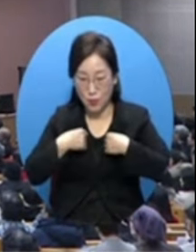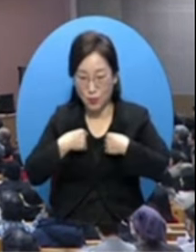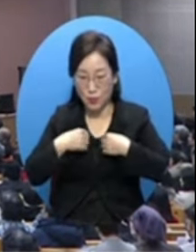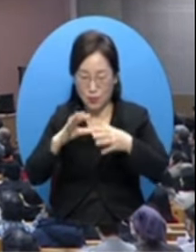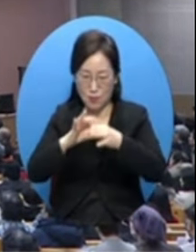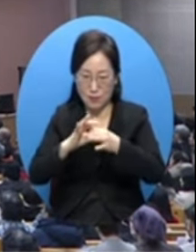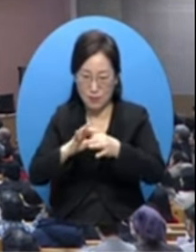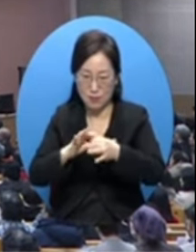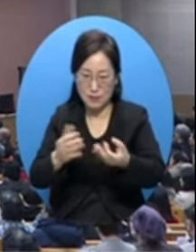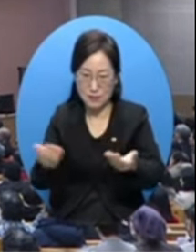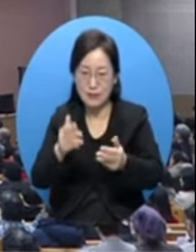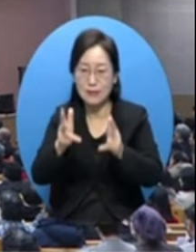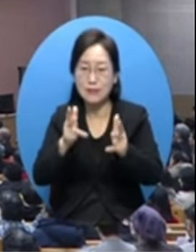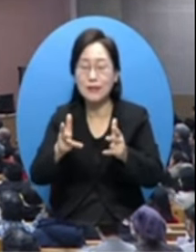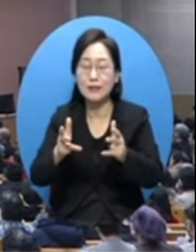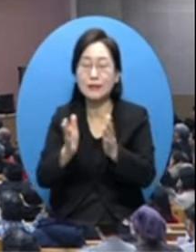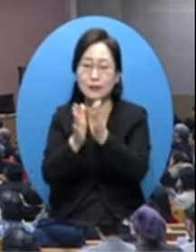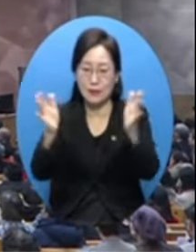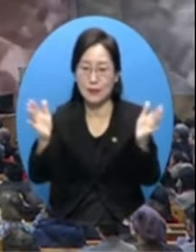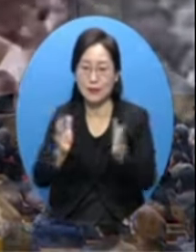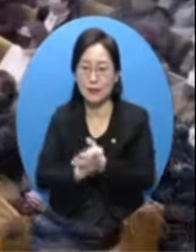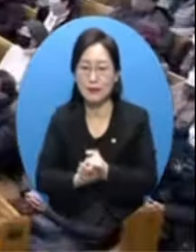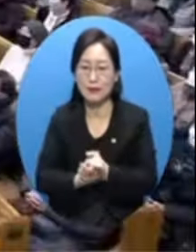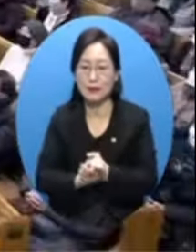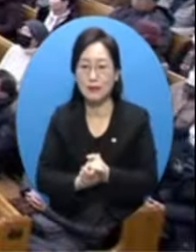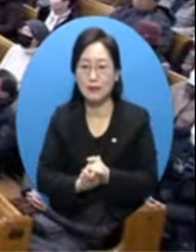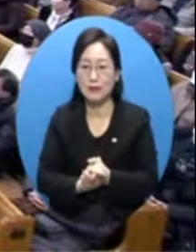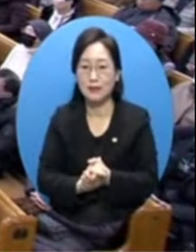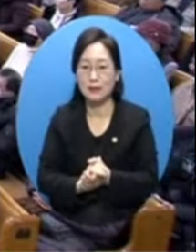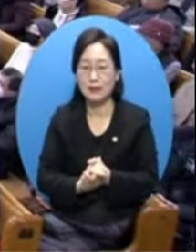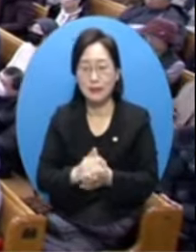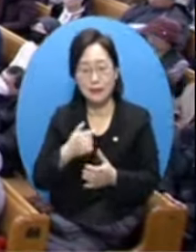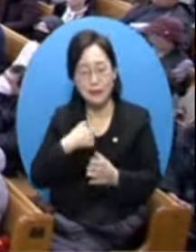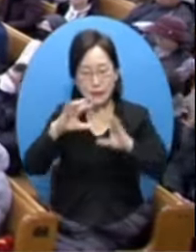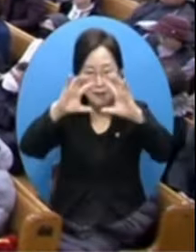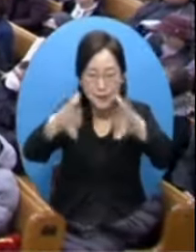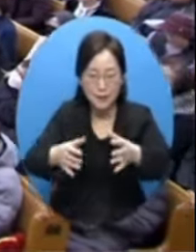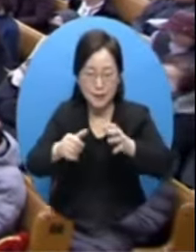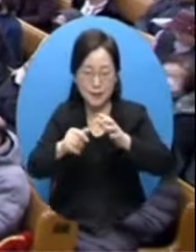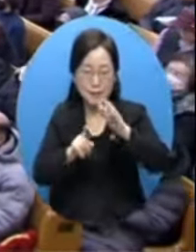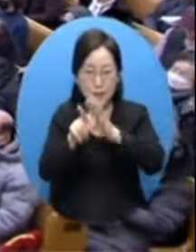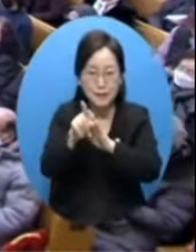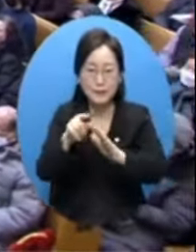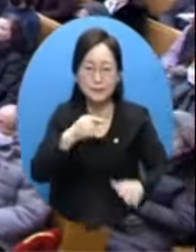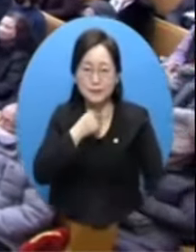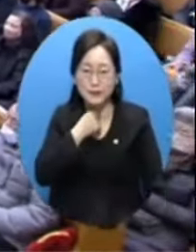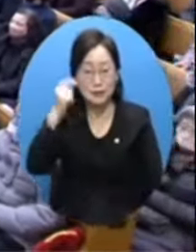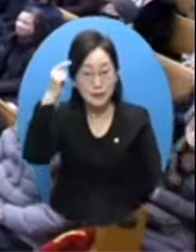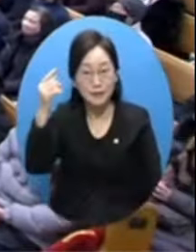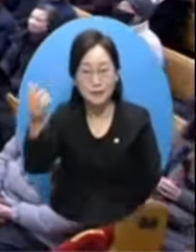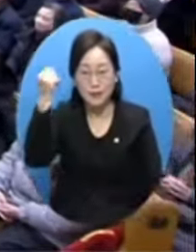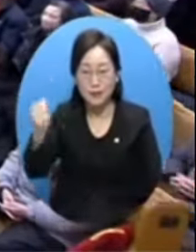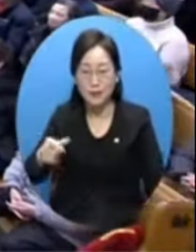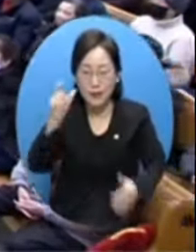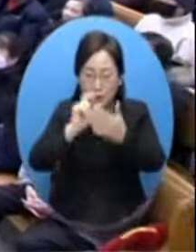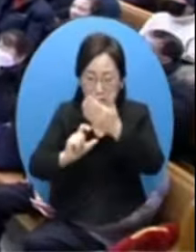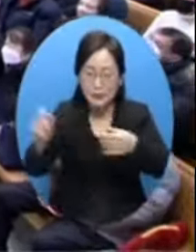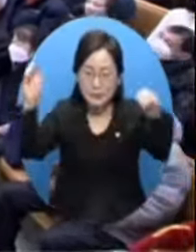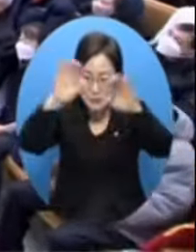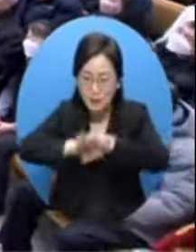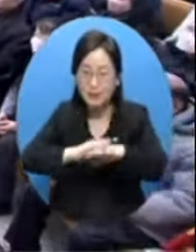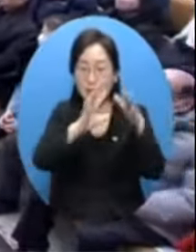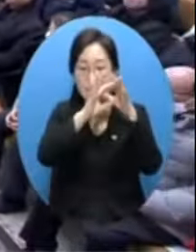뛰어들었는데 기양 사업을 할 바에야 내가 세계전 기업을 만들어야 되겠다 그래서 아침